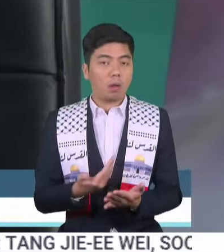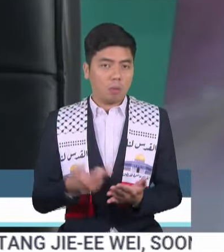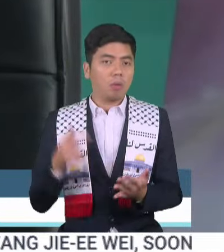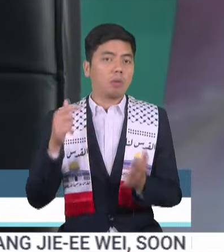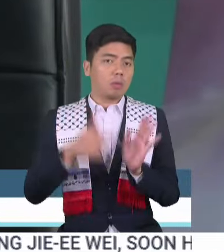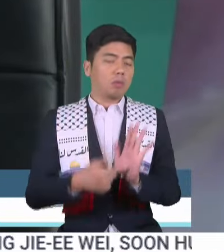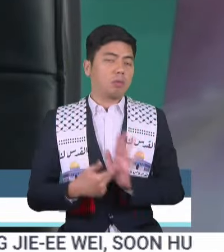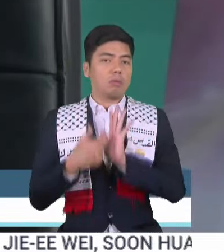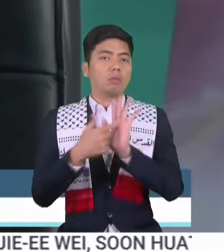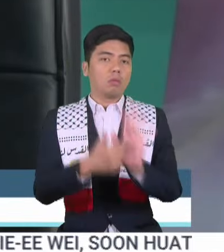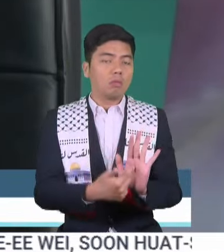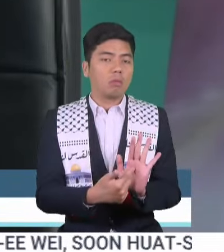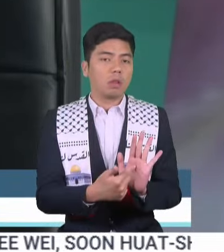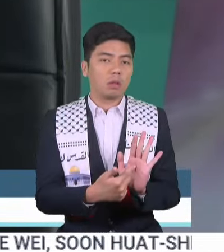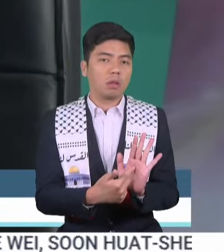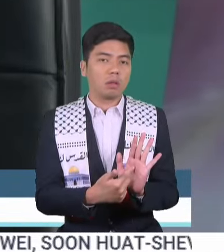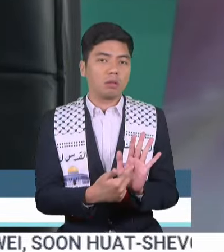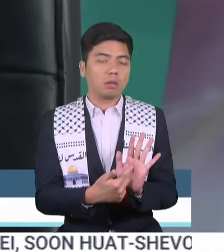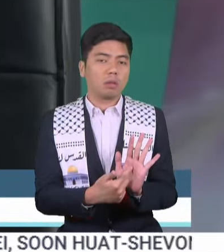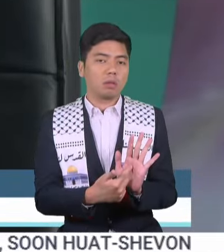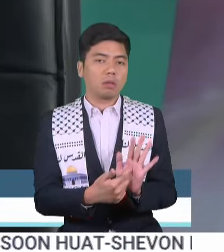menunjukkan